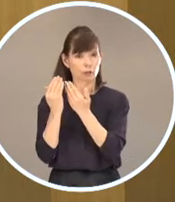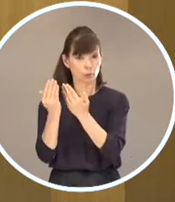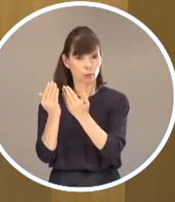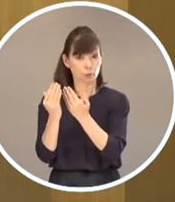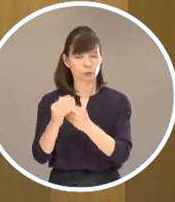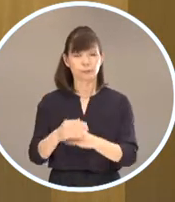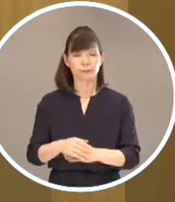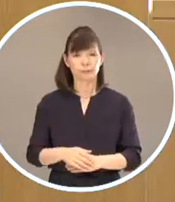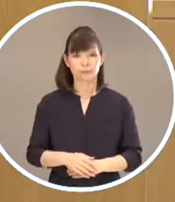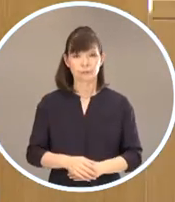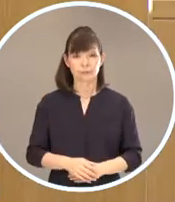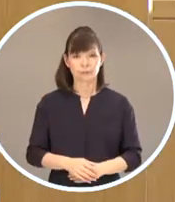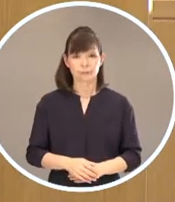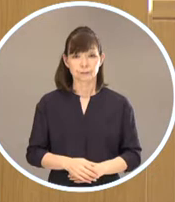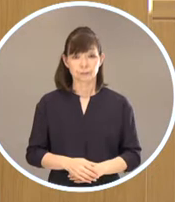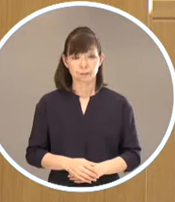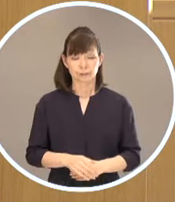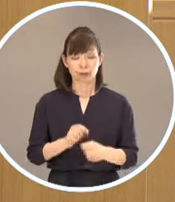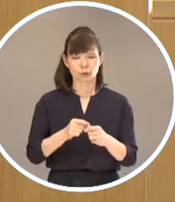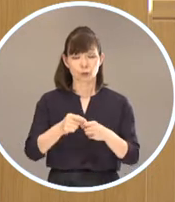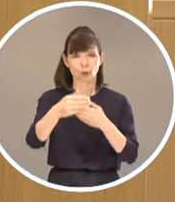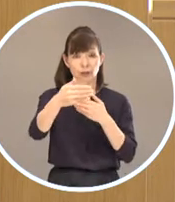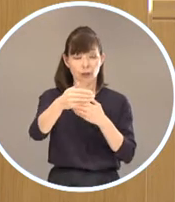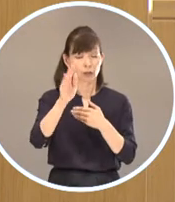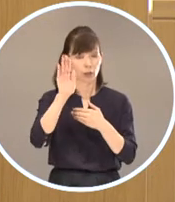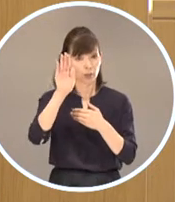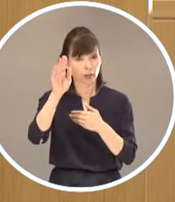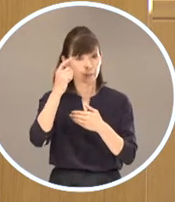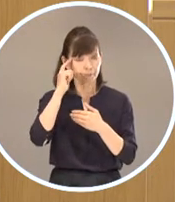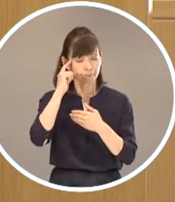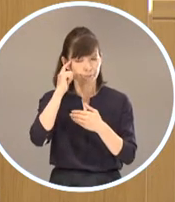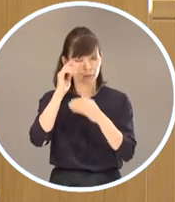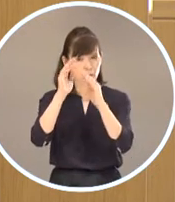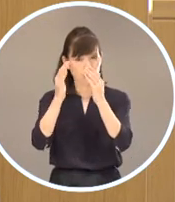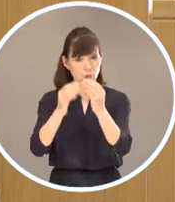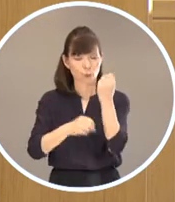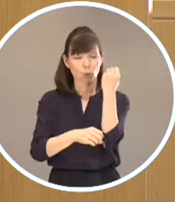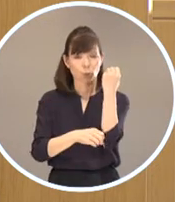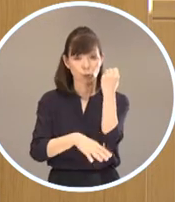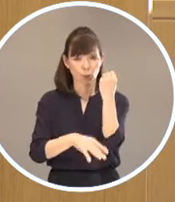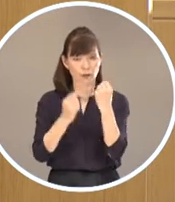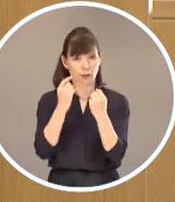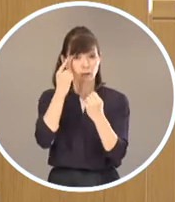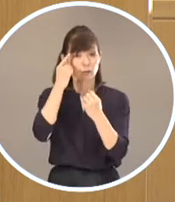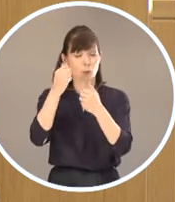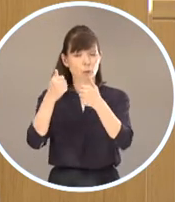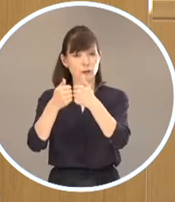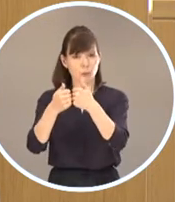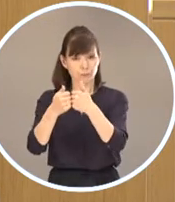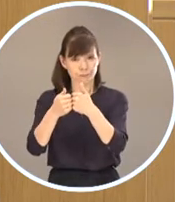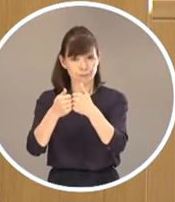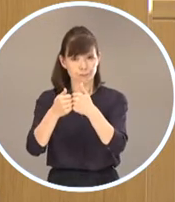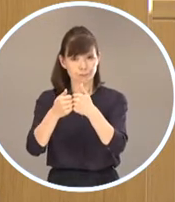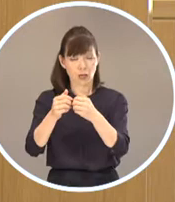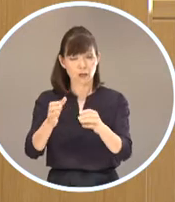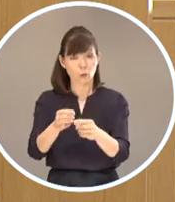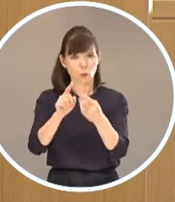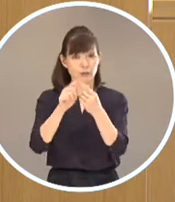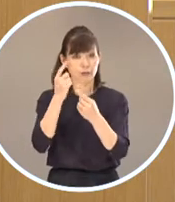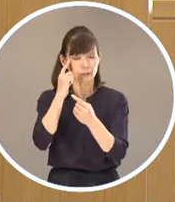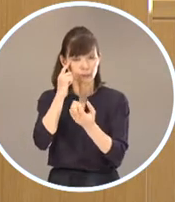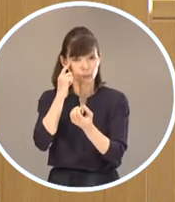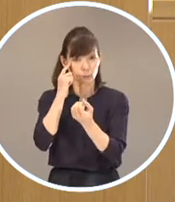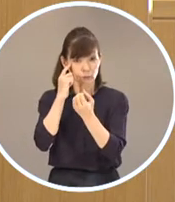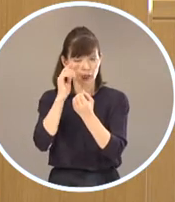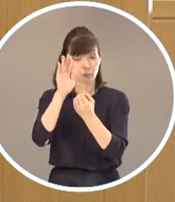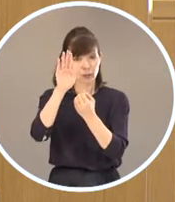。 長期的な未来観、未来像を起点に発想議論し、総合的視点を持って